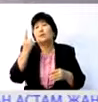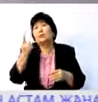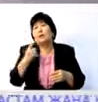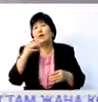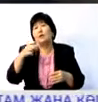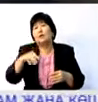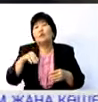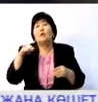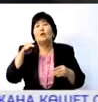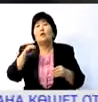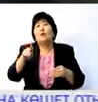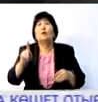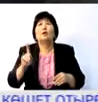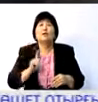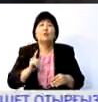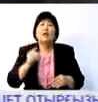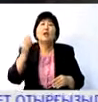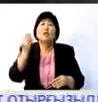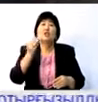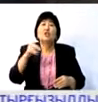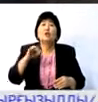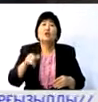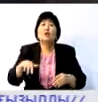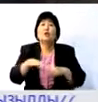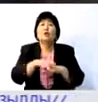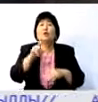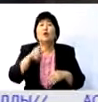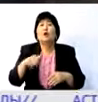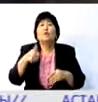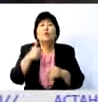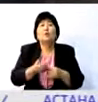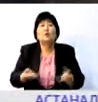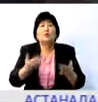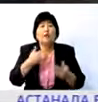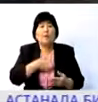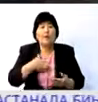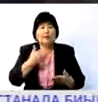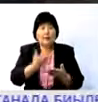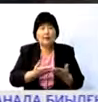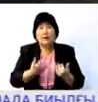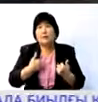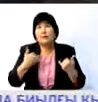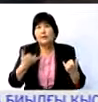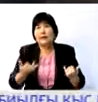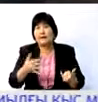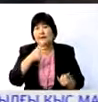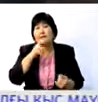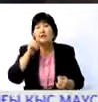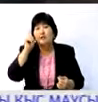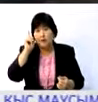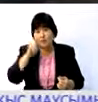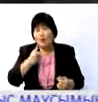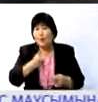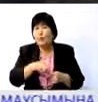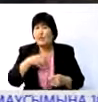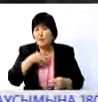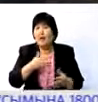көліктердің бәрі тұрып қалады. Шиелінің тұрғындарының көтерген бір маңызды мәселесі, оны да біз қазір кезде ол белгілі, өте